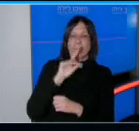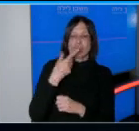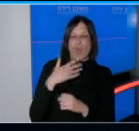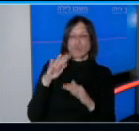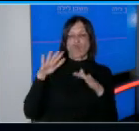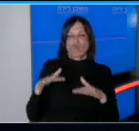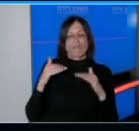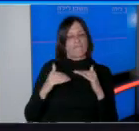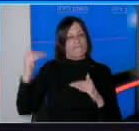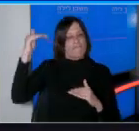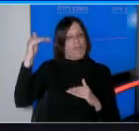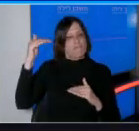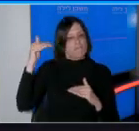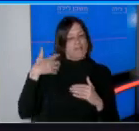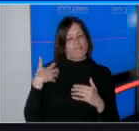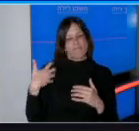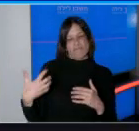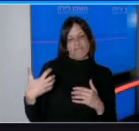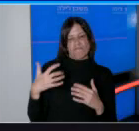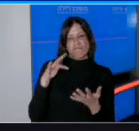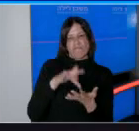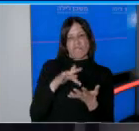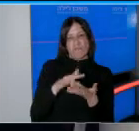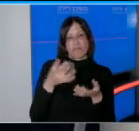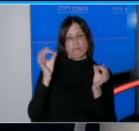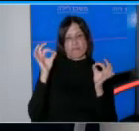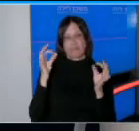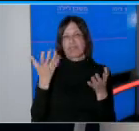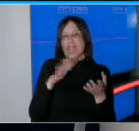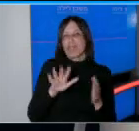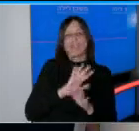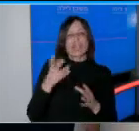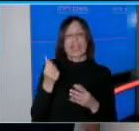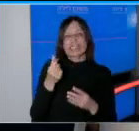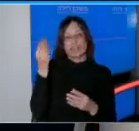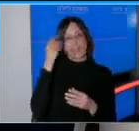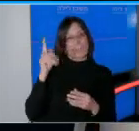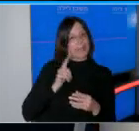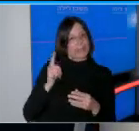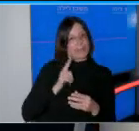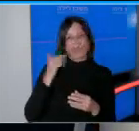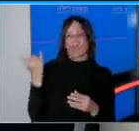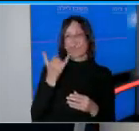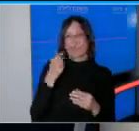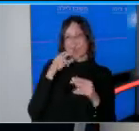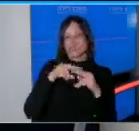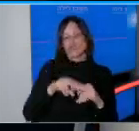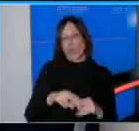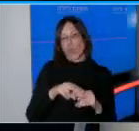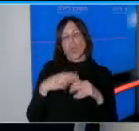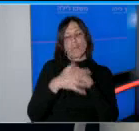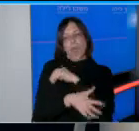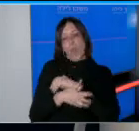גבוה באליטה המדושנת, המטופחת, אם זה ילדים שאין להם כסף לשיעורים פרטיים, אז הם תמיד יישארו במעגל העוני, ואם